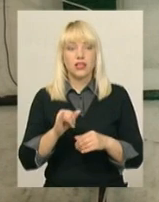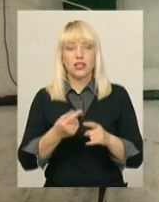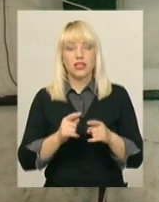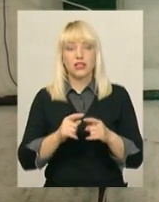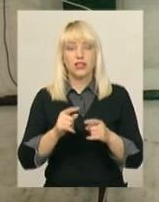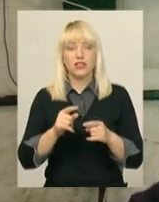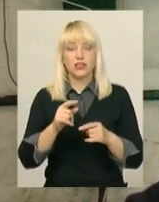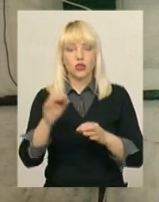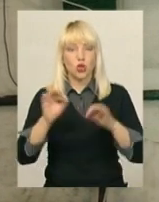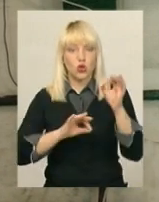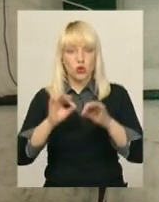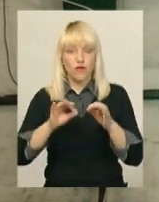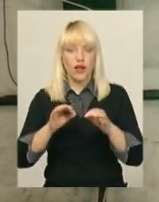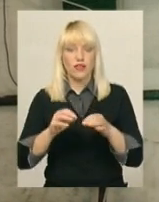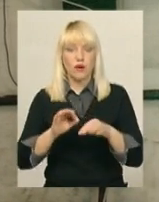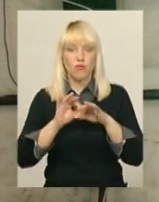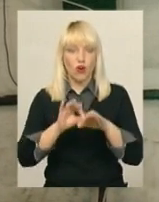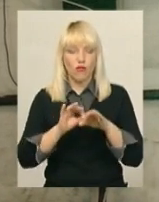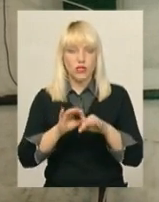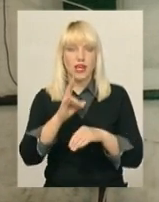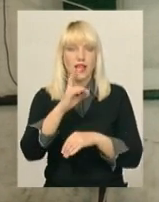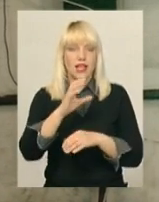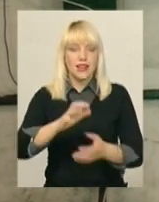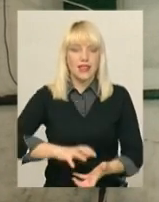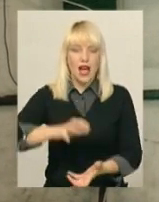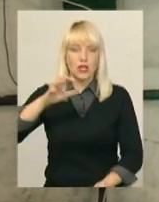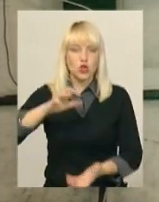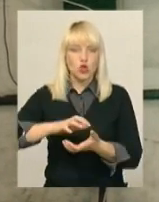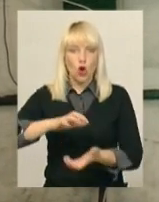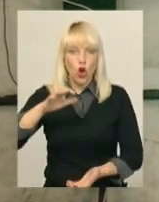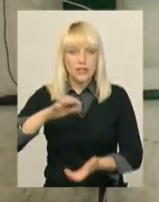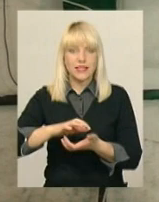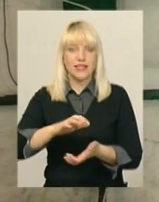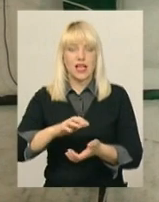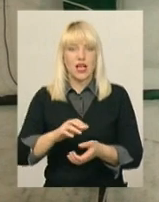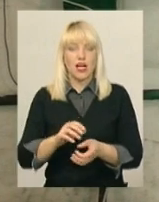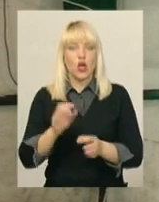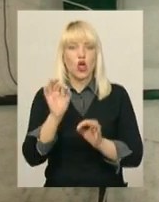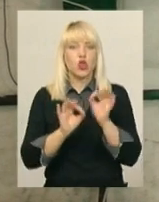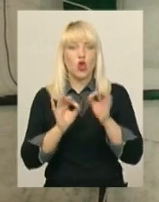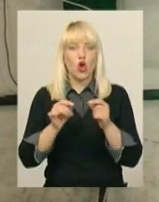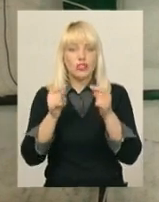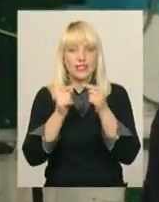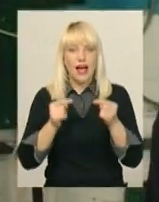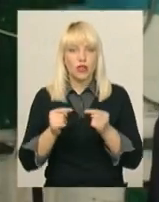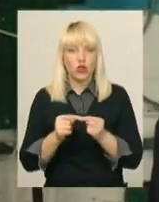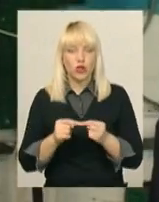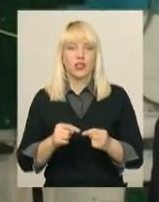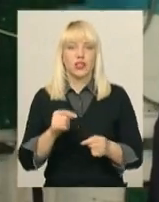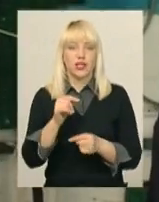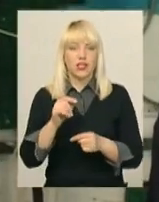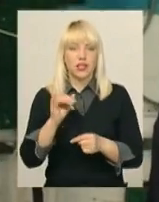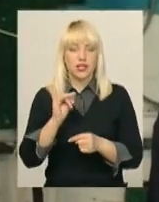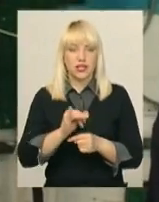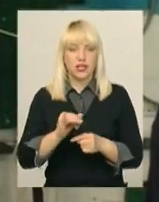проводиться і насосними дозаторами, які підтримують необхідну дозу. Взагалі